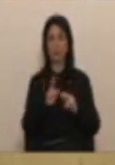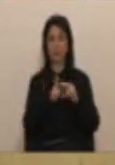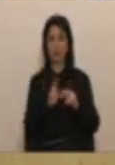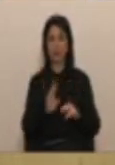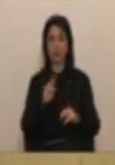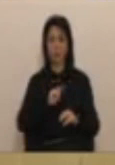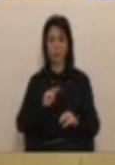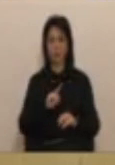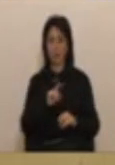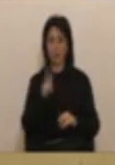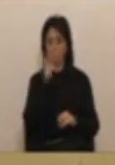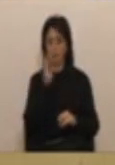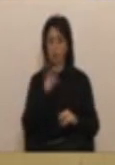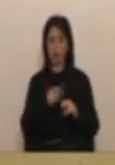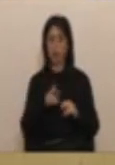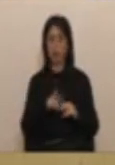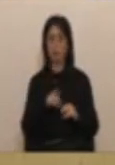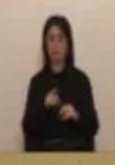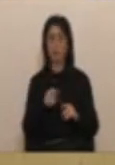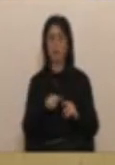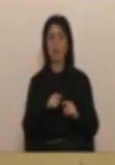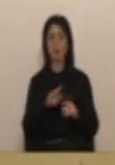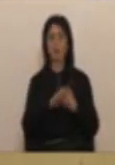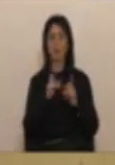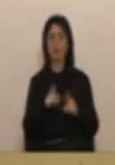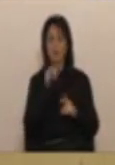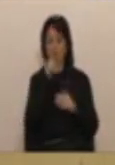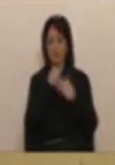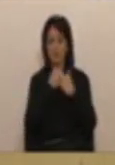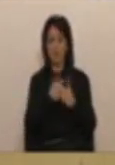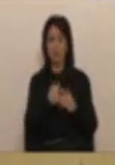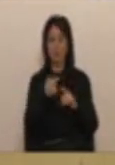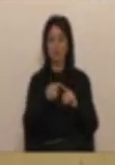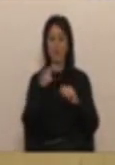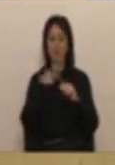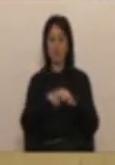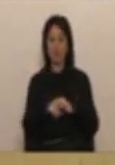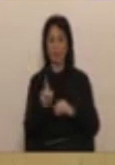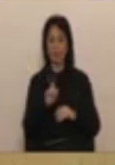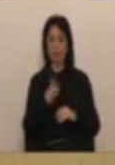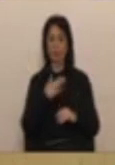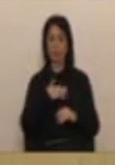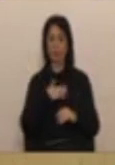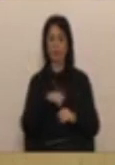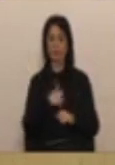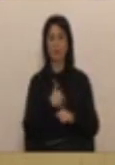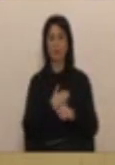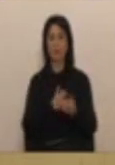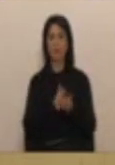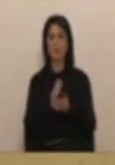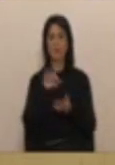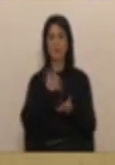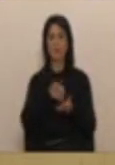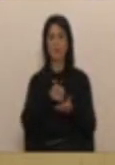შეფერხებულიყო. Მაგრამ მიუხედავად ამისა, ეს შეთანხმებას ვერ მიაღწიეთ. Იქიდან გამომდინარე, რომ ჩვენთვის მთავარ მიზანს